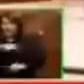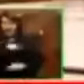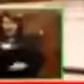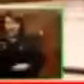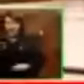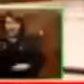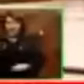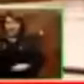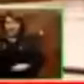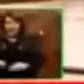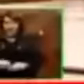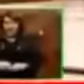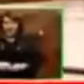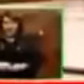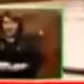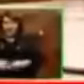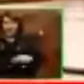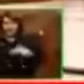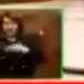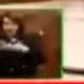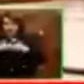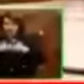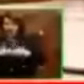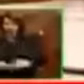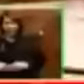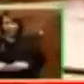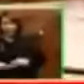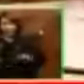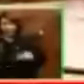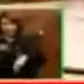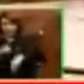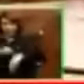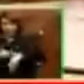ولا كذا راح يقفلوا خاطر وقت